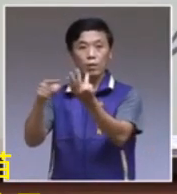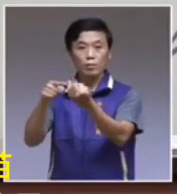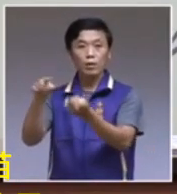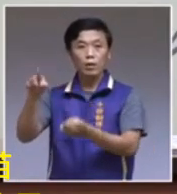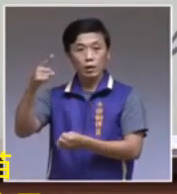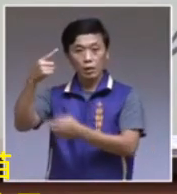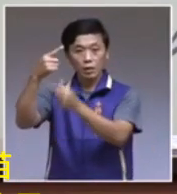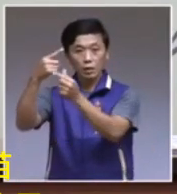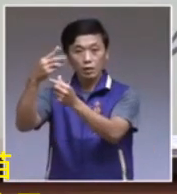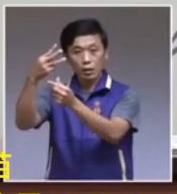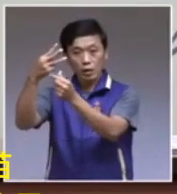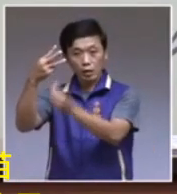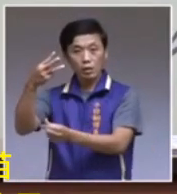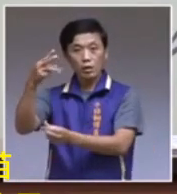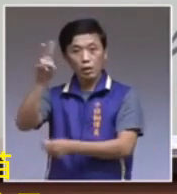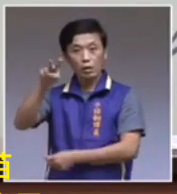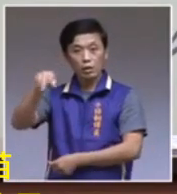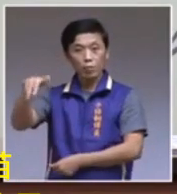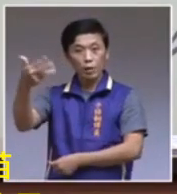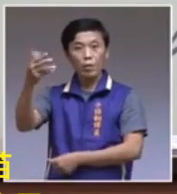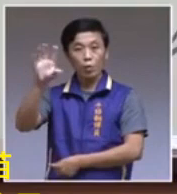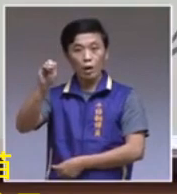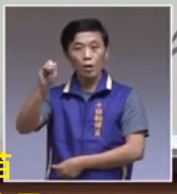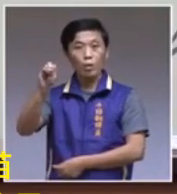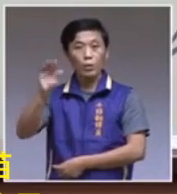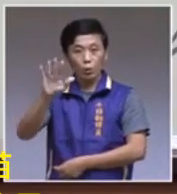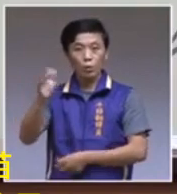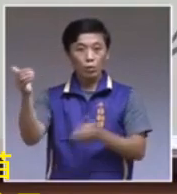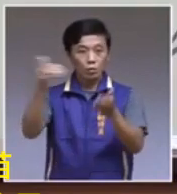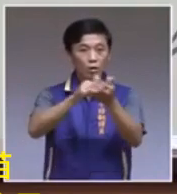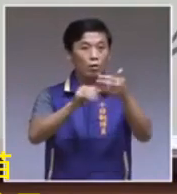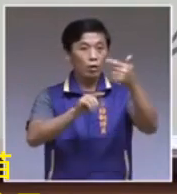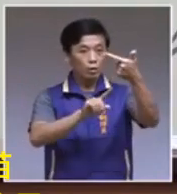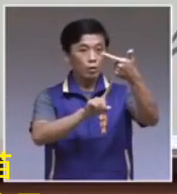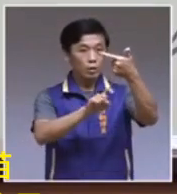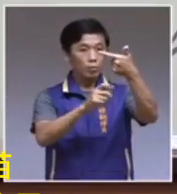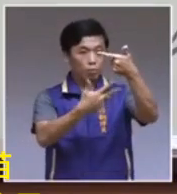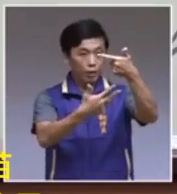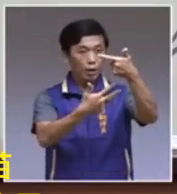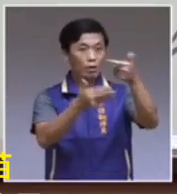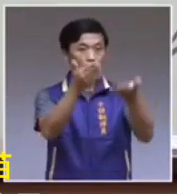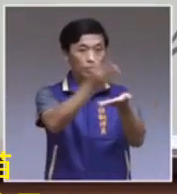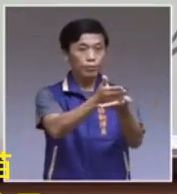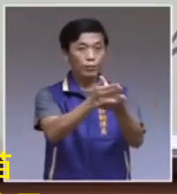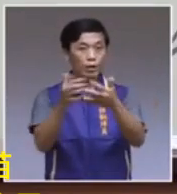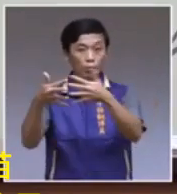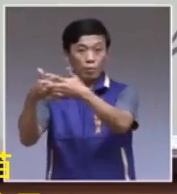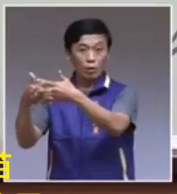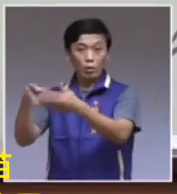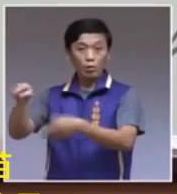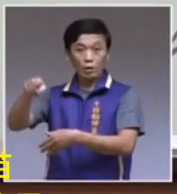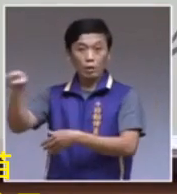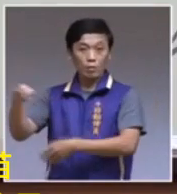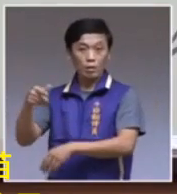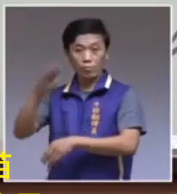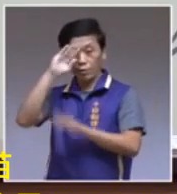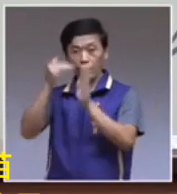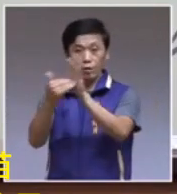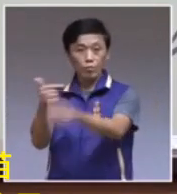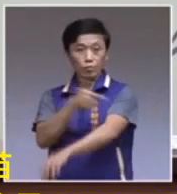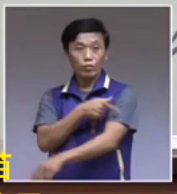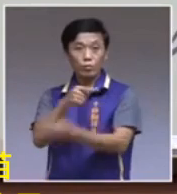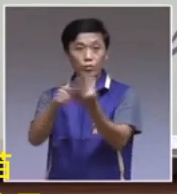3亿2800万的人口，那到6月18号为止，美国已经注